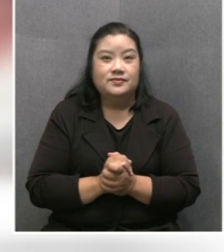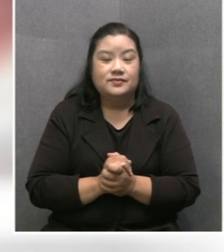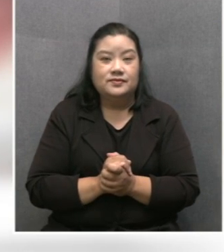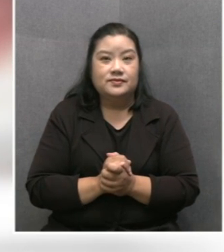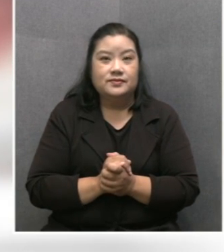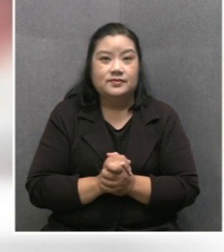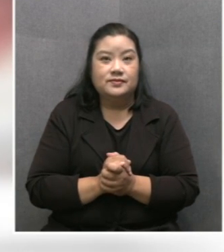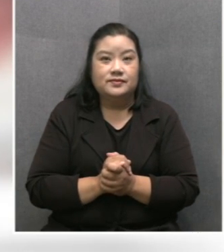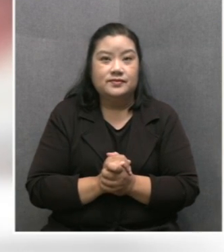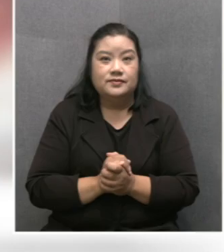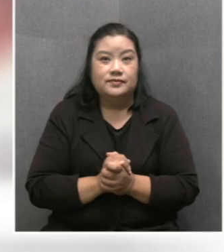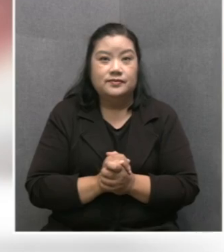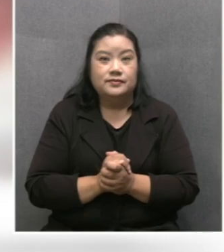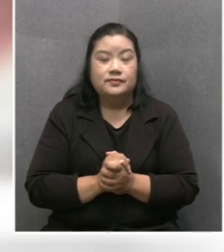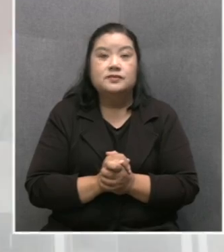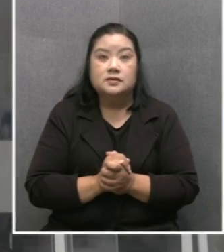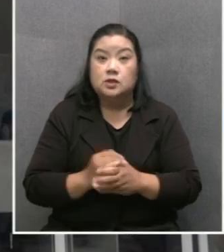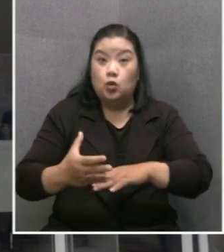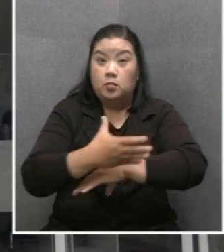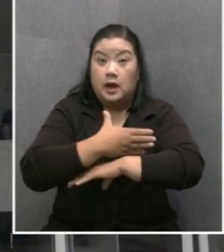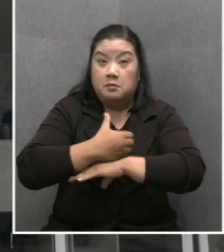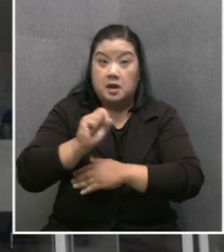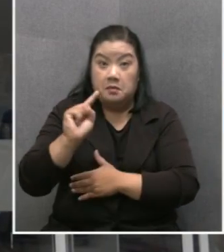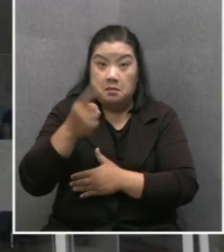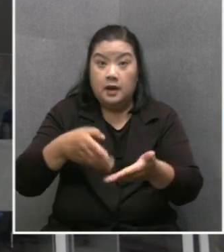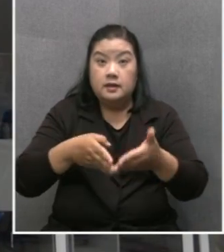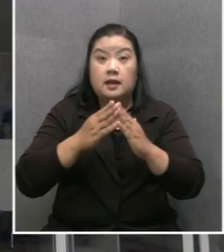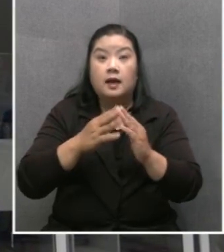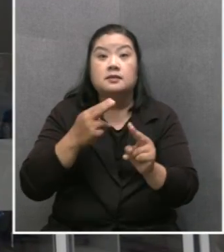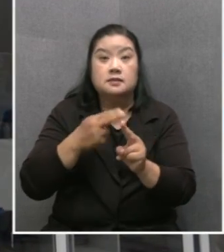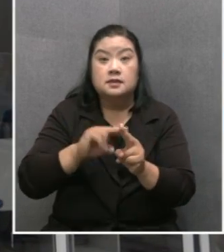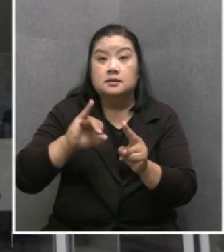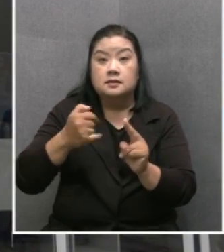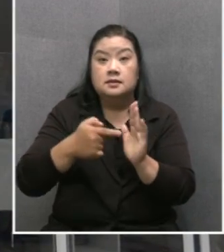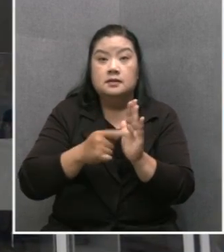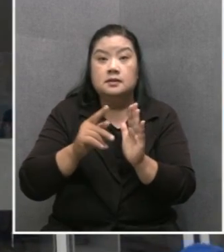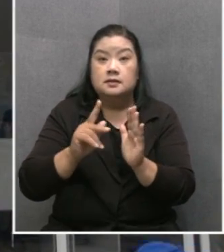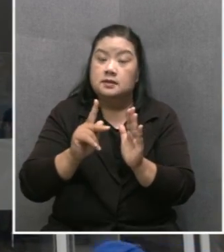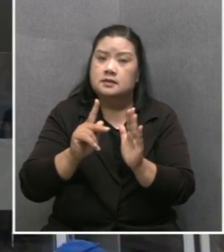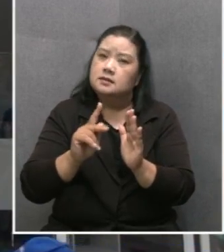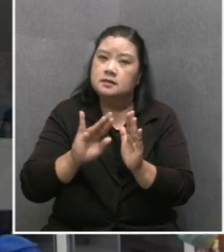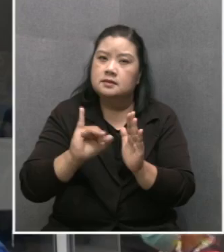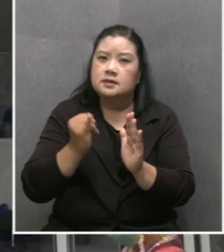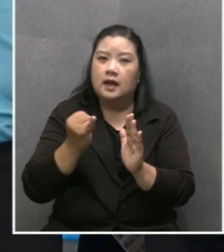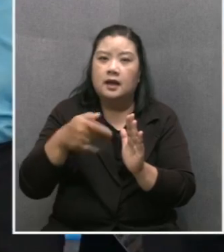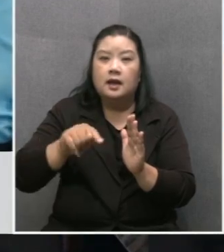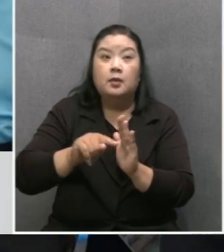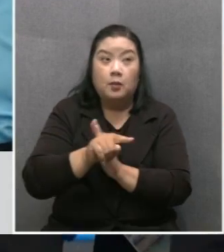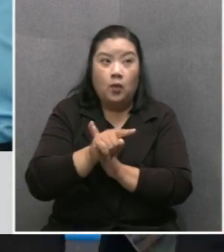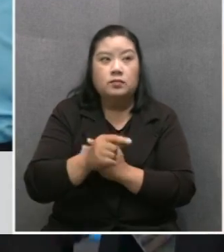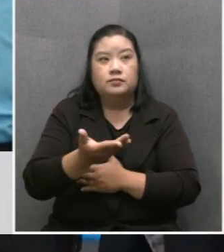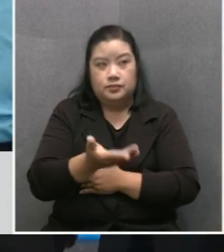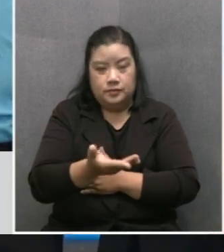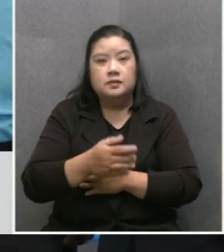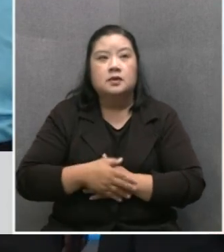าดูความเคลื่อนไหวของพรรคการเมืองน้องใหม่กันบ้างนะครับนายจักรพงษ์ชื่นดวงหัวหน้าพรรคไทยชนะพร้อมด้วยผู้บริหารพรรค